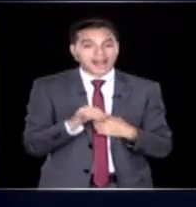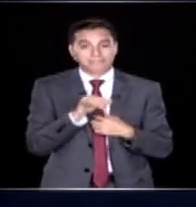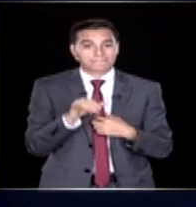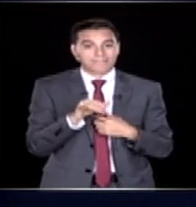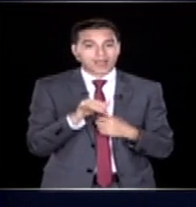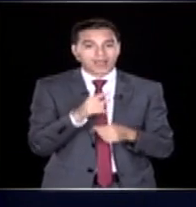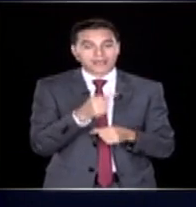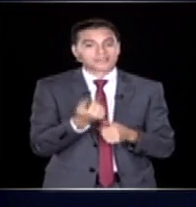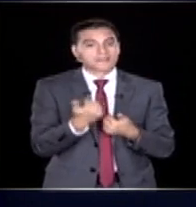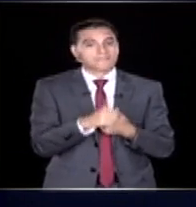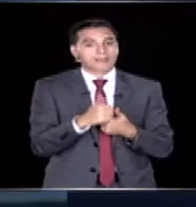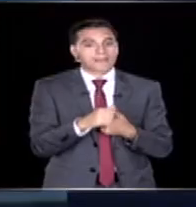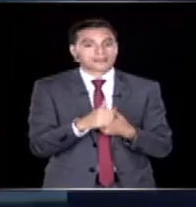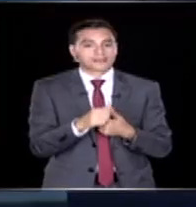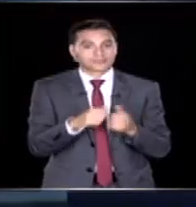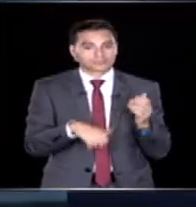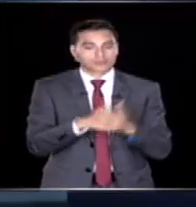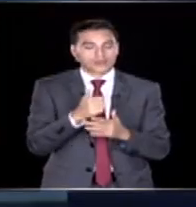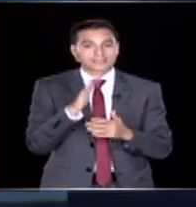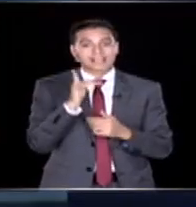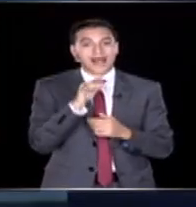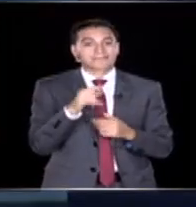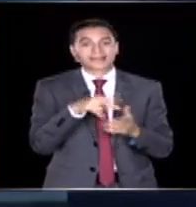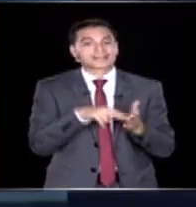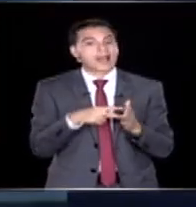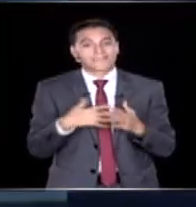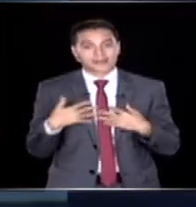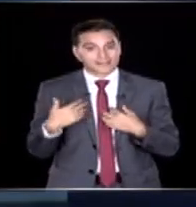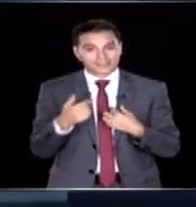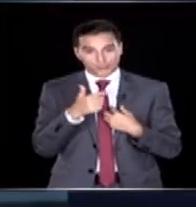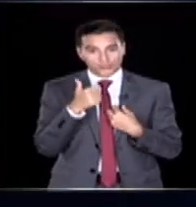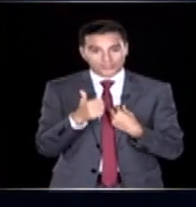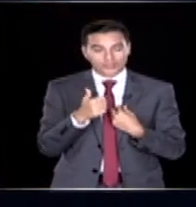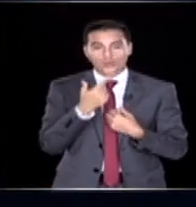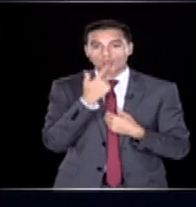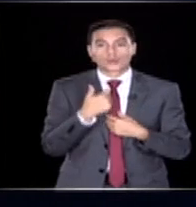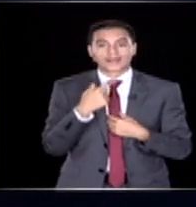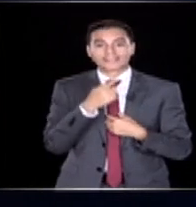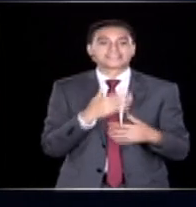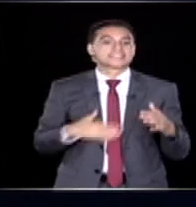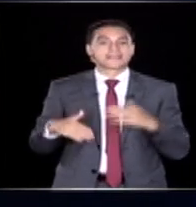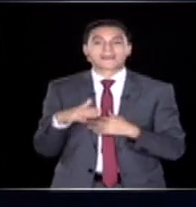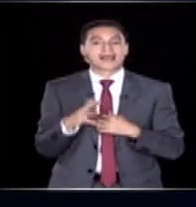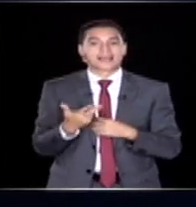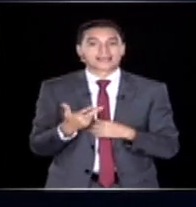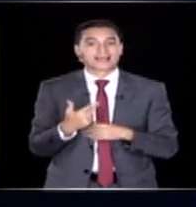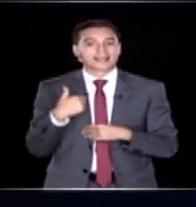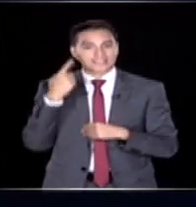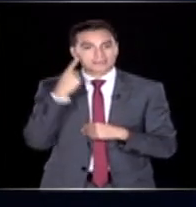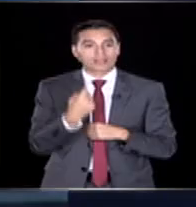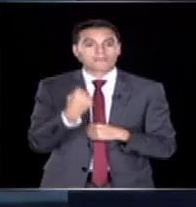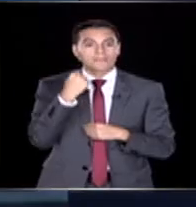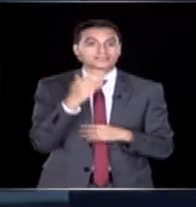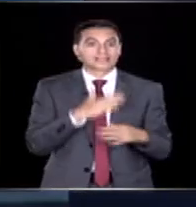معاكي 10 نقط. اوكي. قولي لي يا سلمى الاول، انت عامله ايه؟ انا الحمد لله. احكي لي بقى اخبار السباحه ايه؟ سمعت ان انت